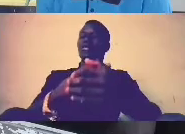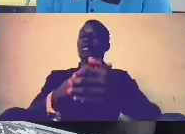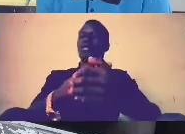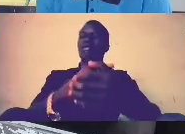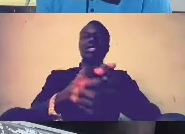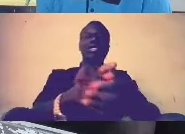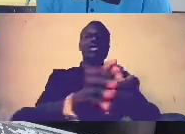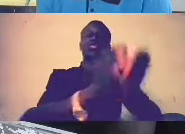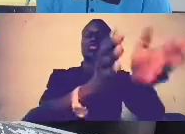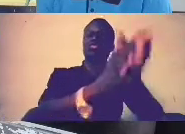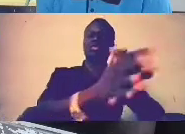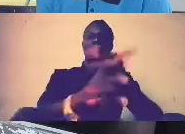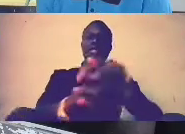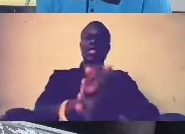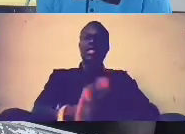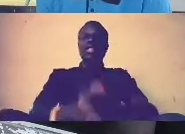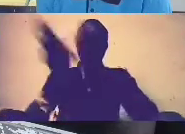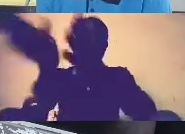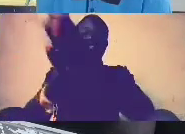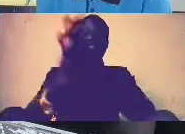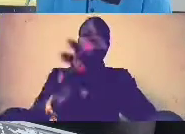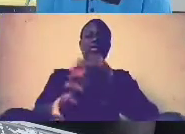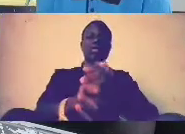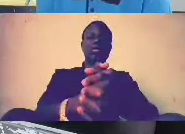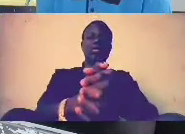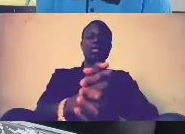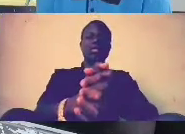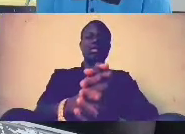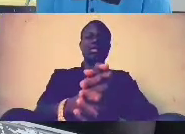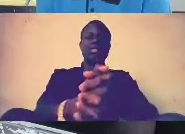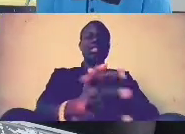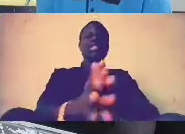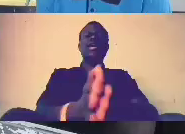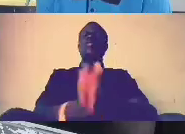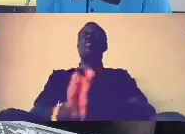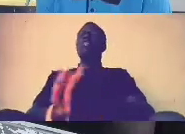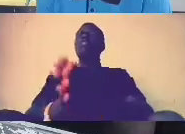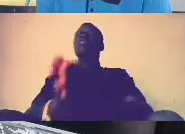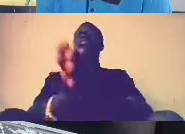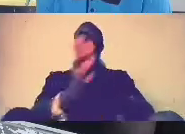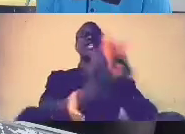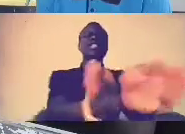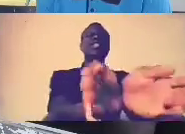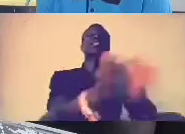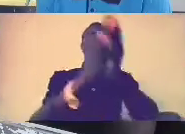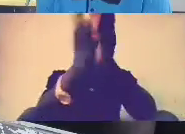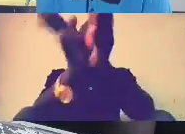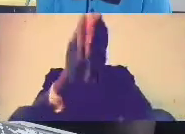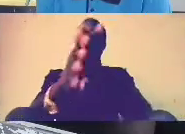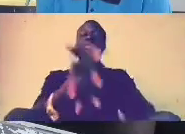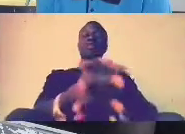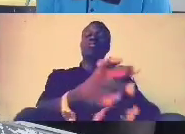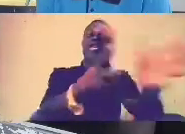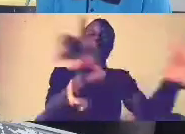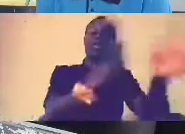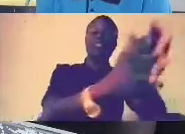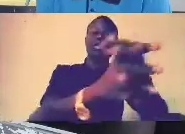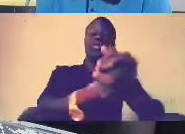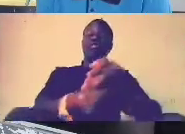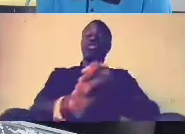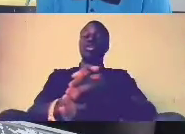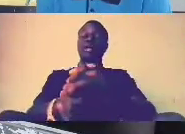que non, j'ai tout donné, j'ai tout mis, j'ai fait de tout ce que je pouvais pour